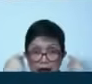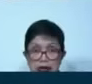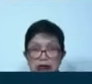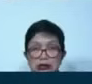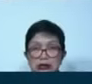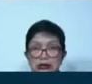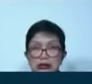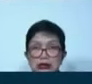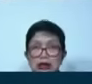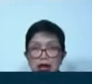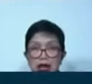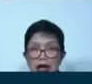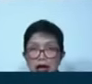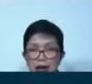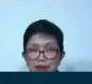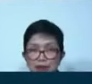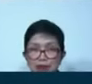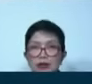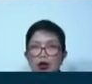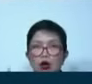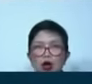orang-orang yang dulu ditahan